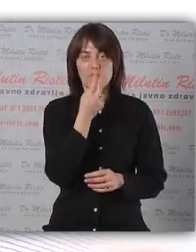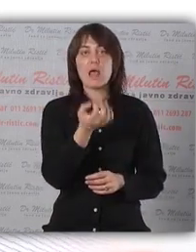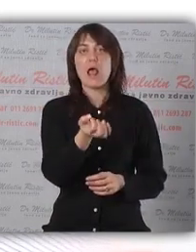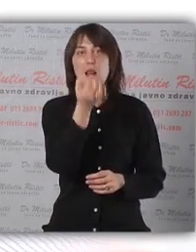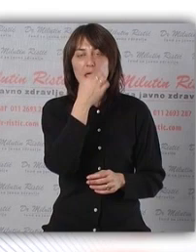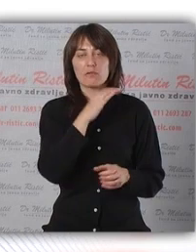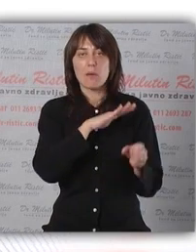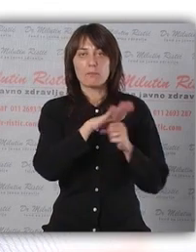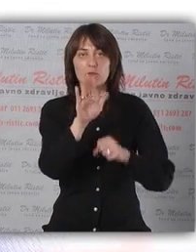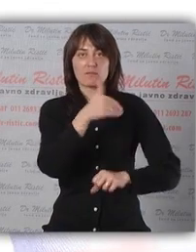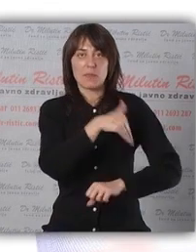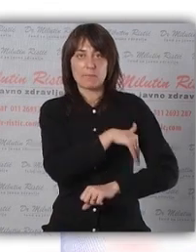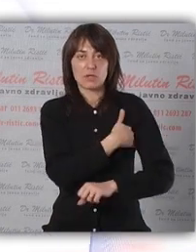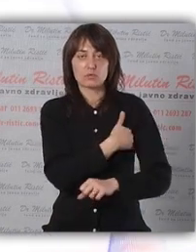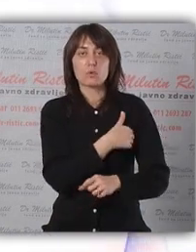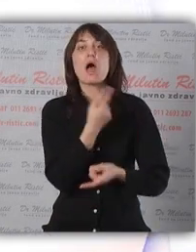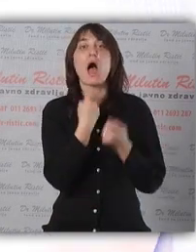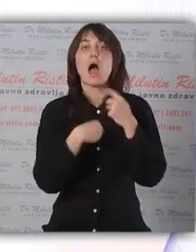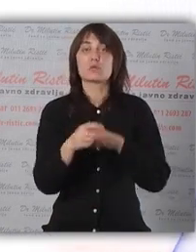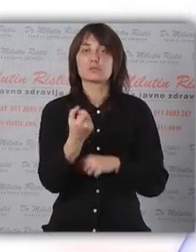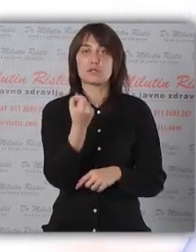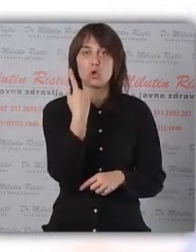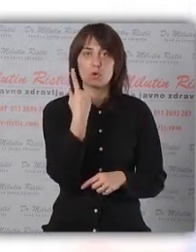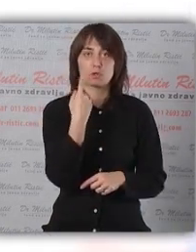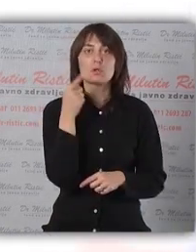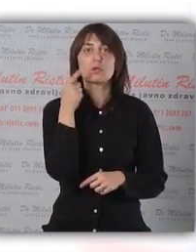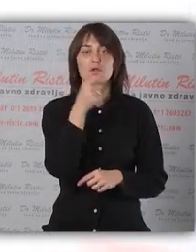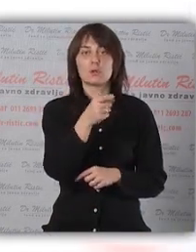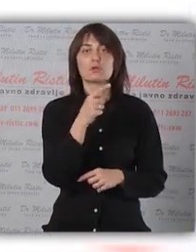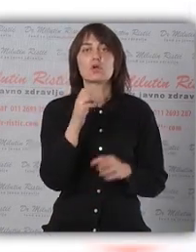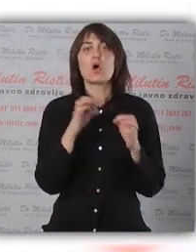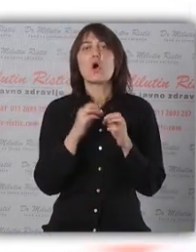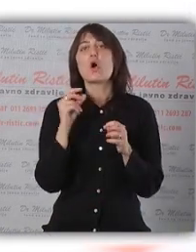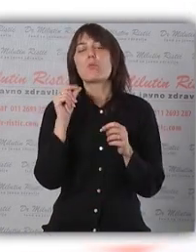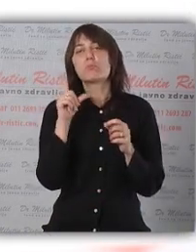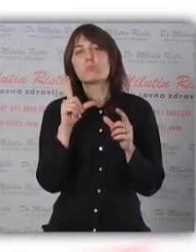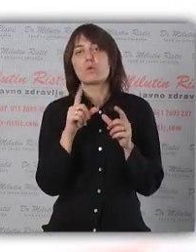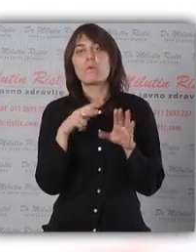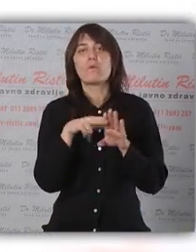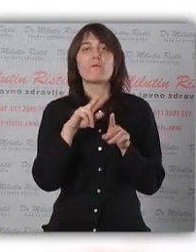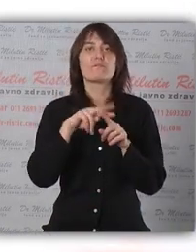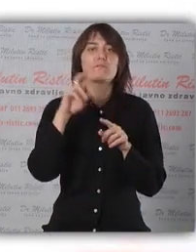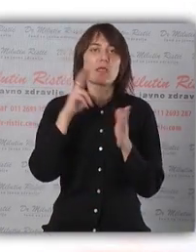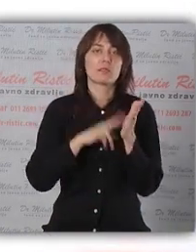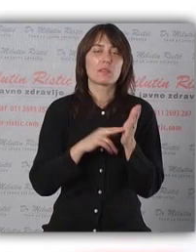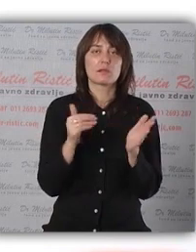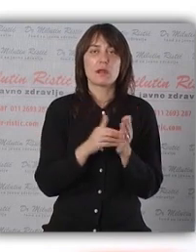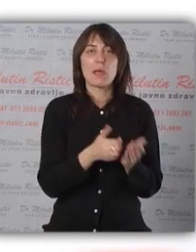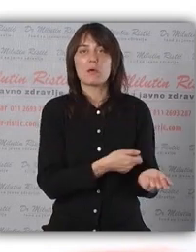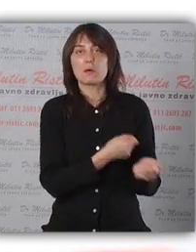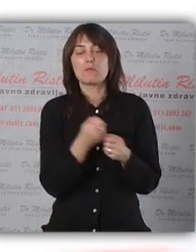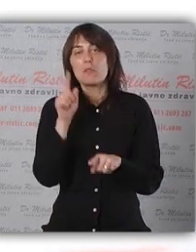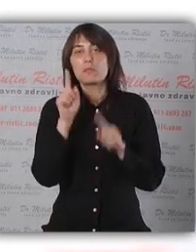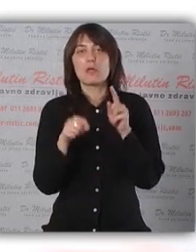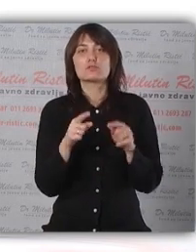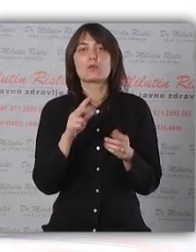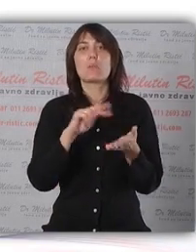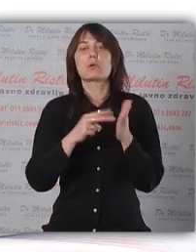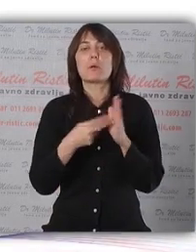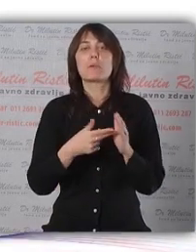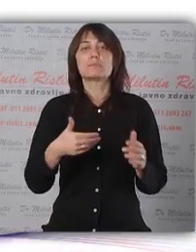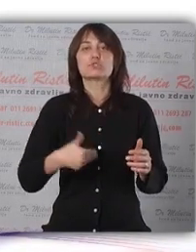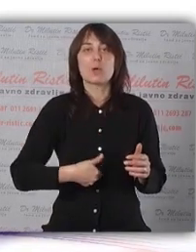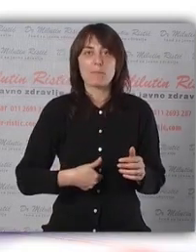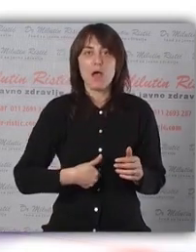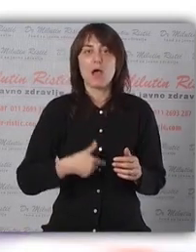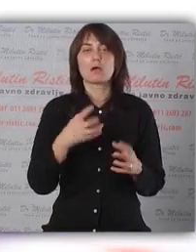da podrazumeva lekove protiv temperature ako se dogode, to su ibuprofeni ili paracetamoli, treba poneti